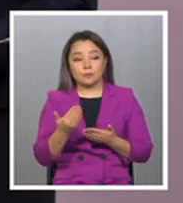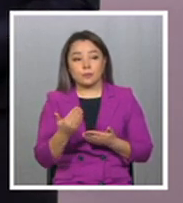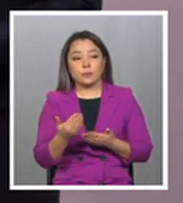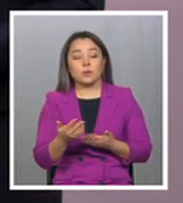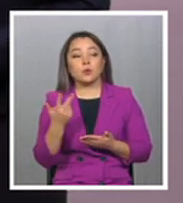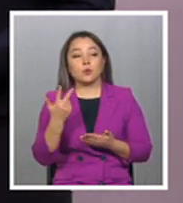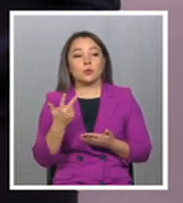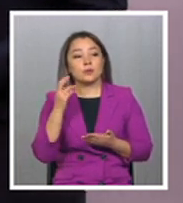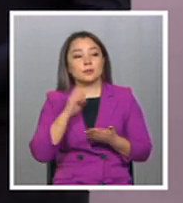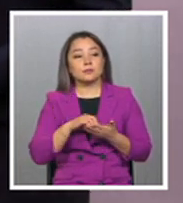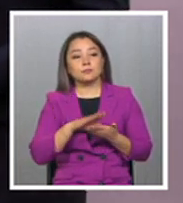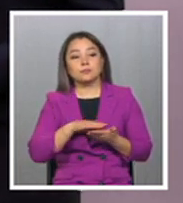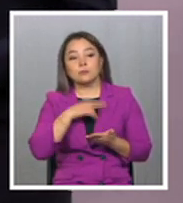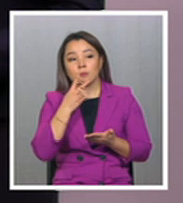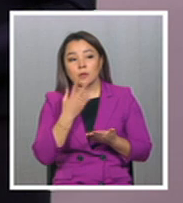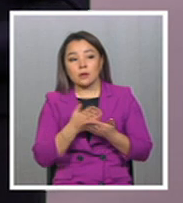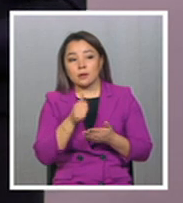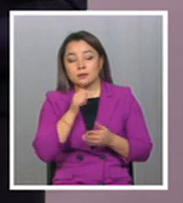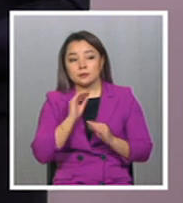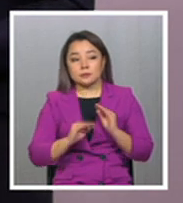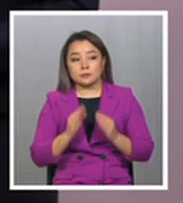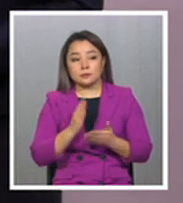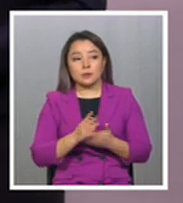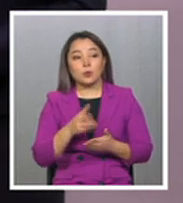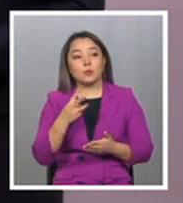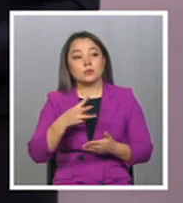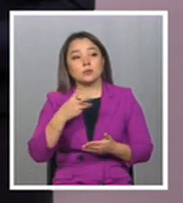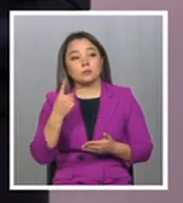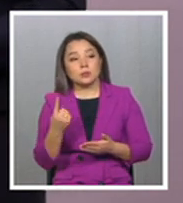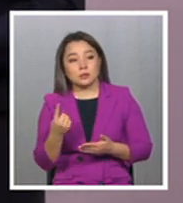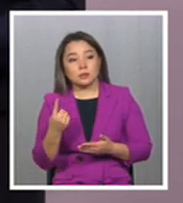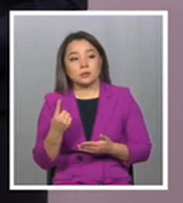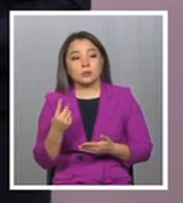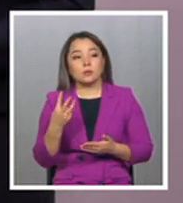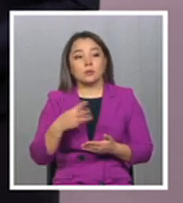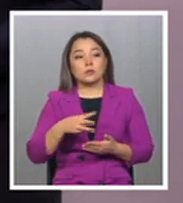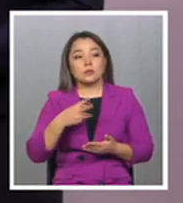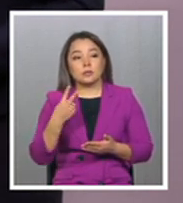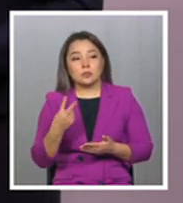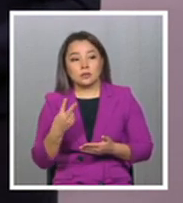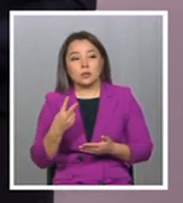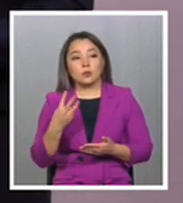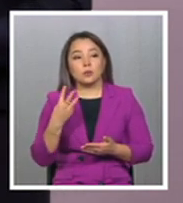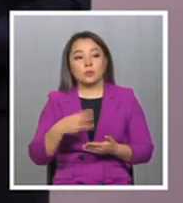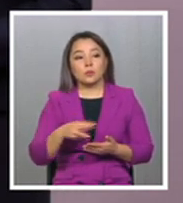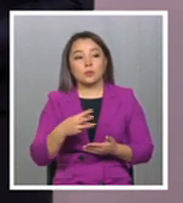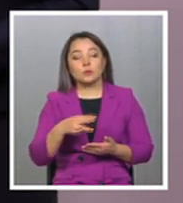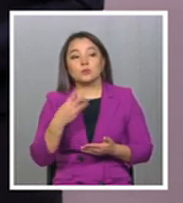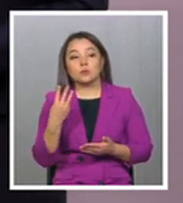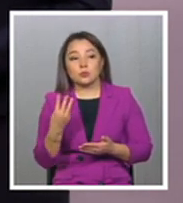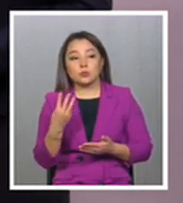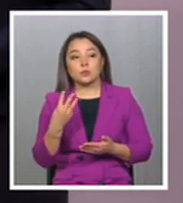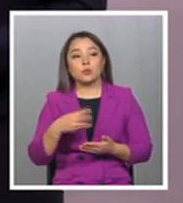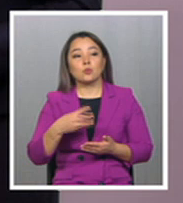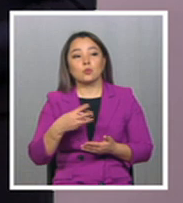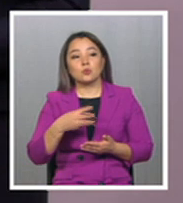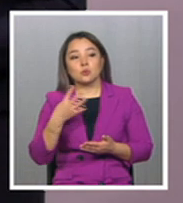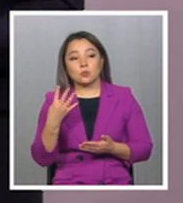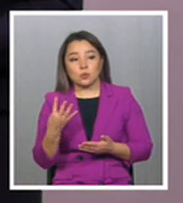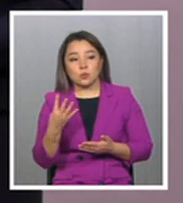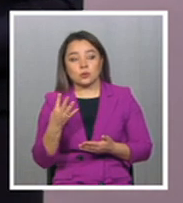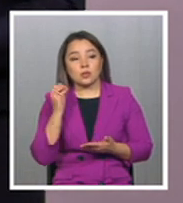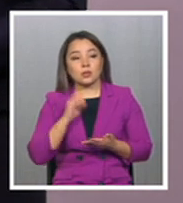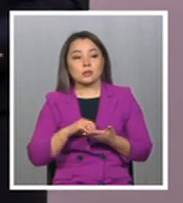3 цифрынан бастап құрастырып көрейік. 31, 32, 33,